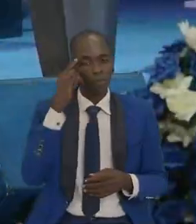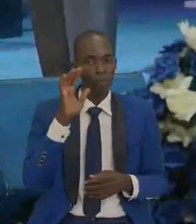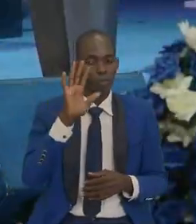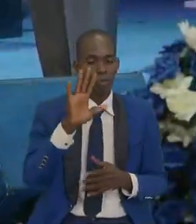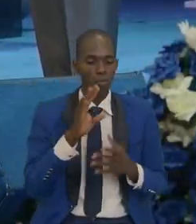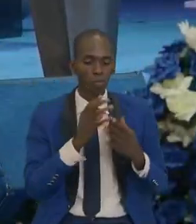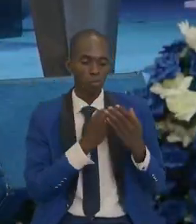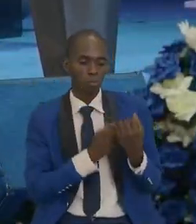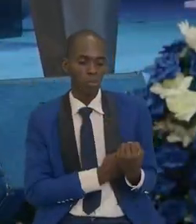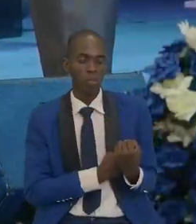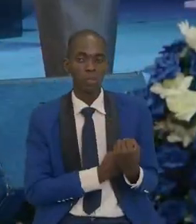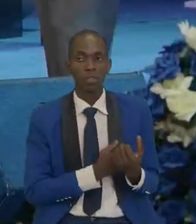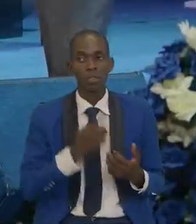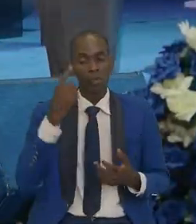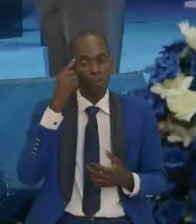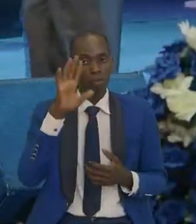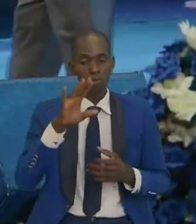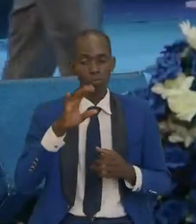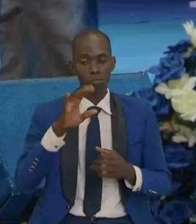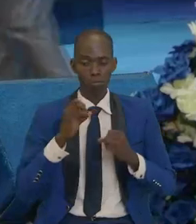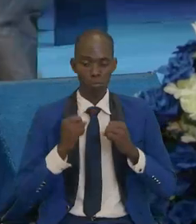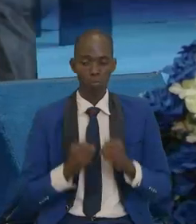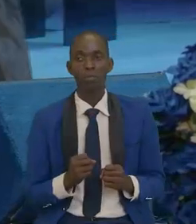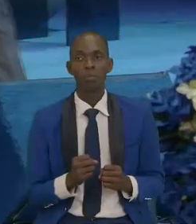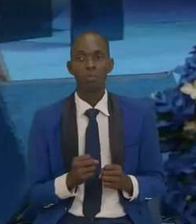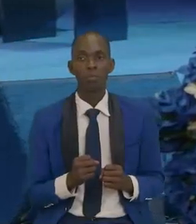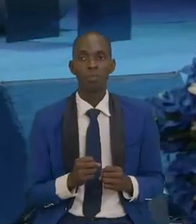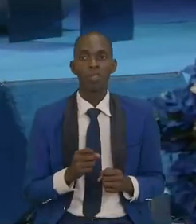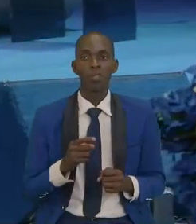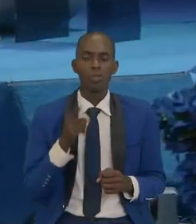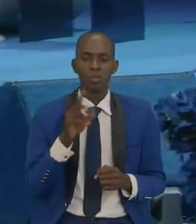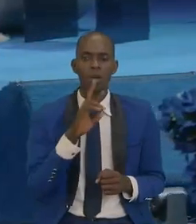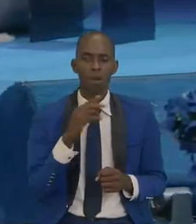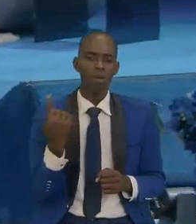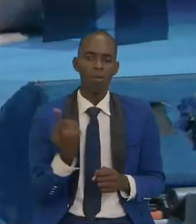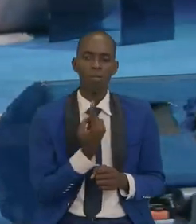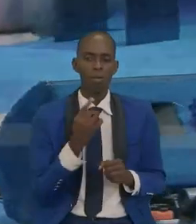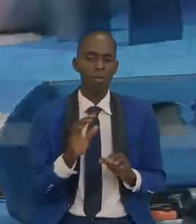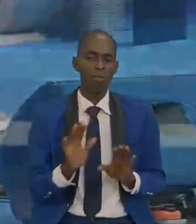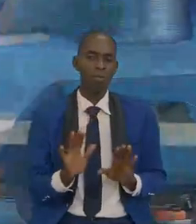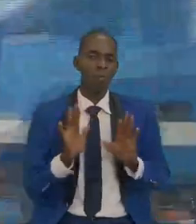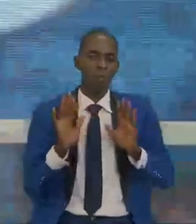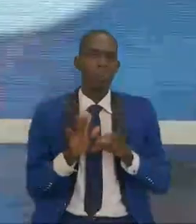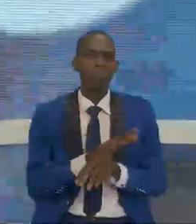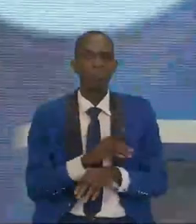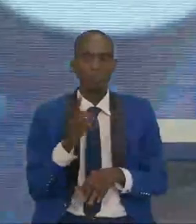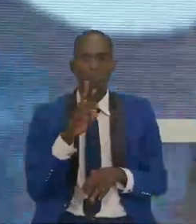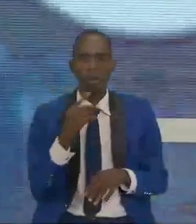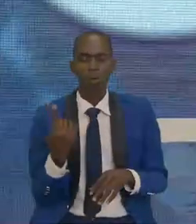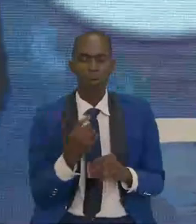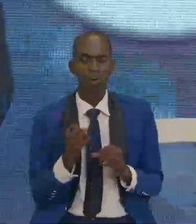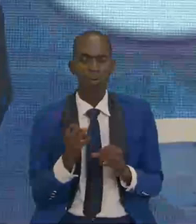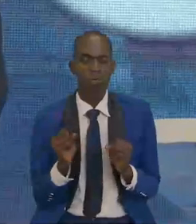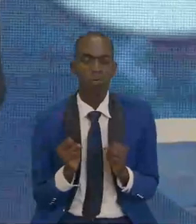ciel. Et pour ton courage, et pour ton énergie, tu es